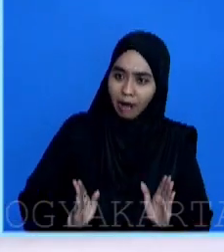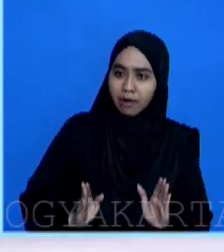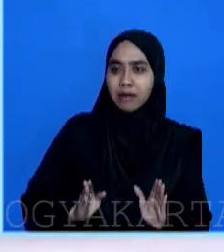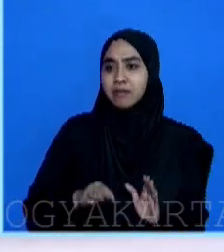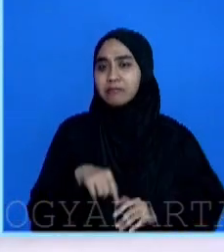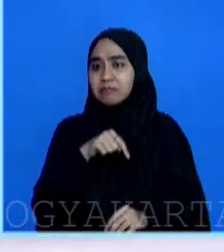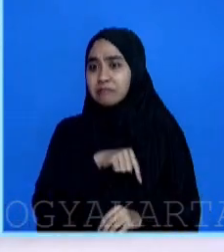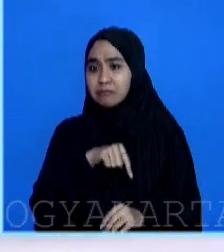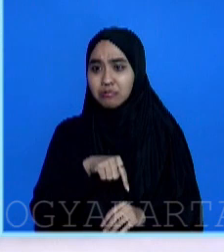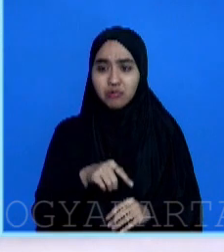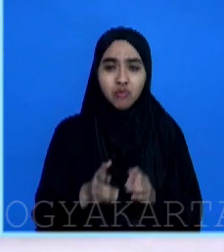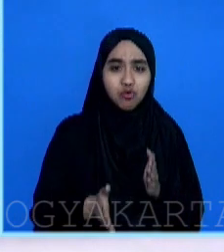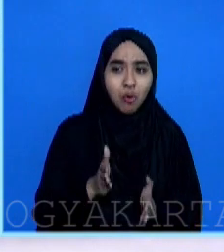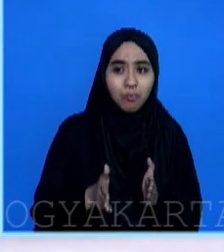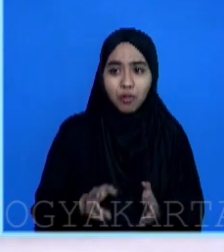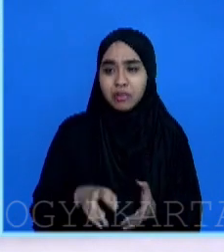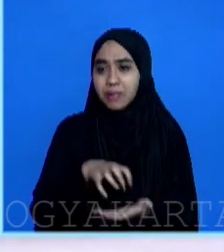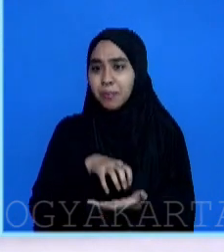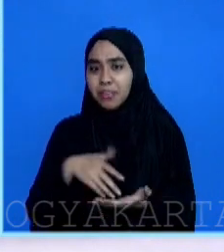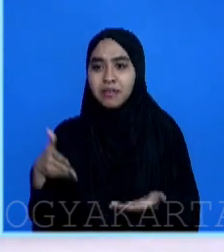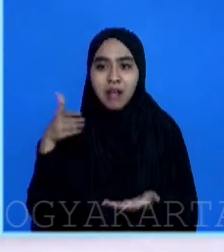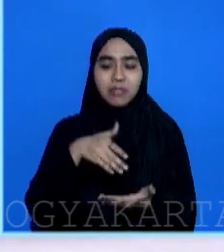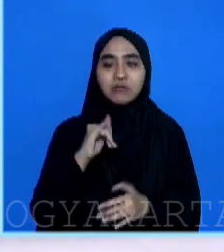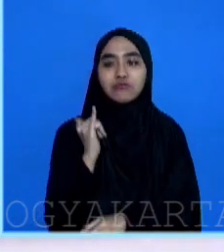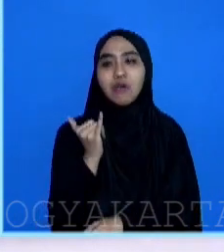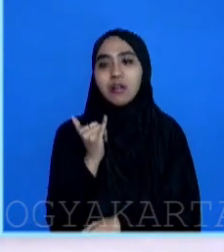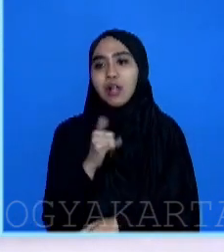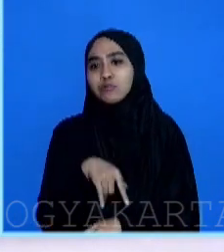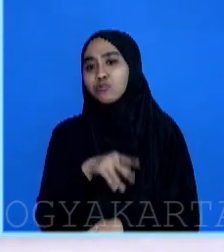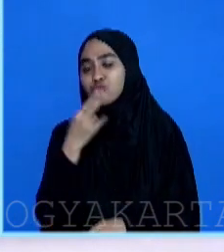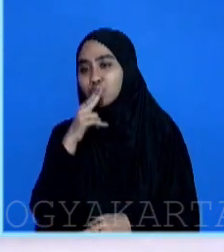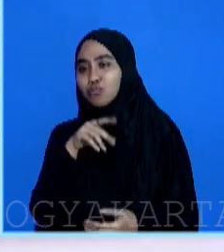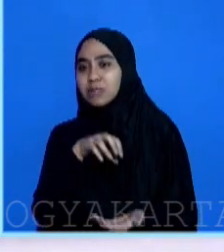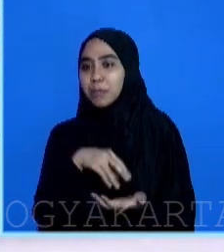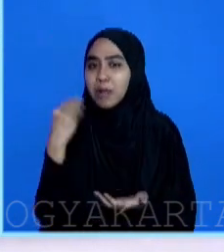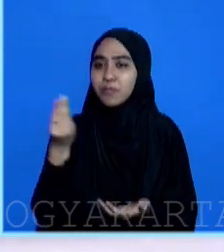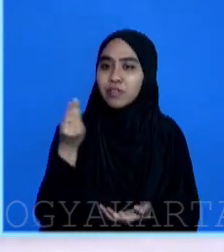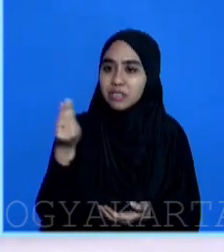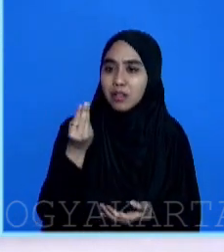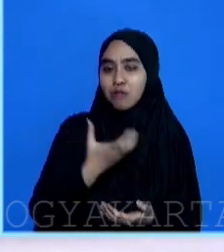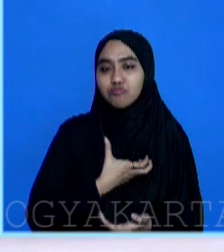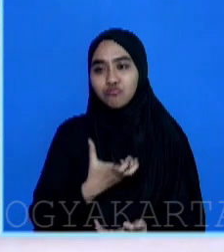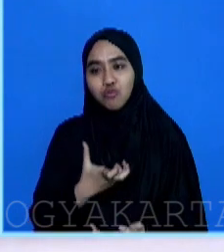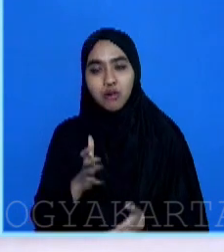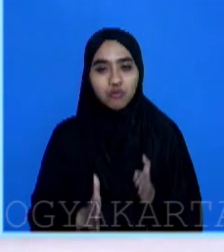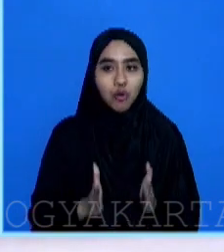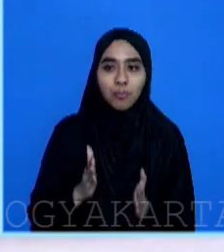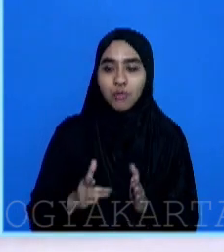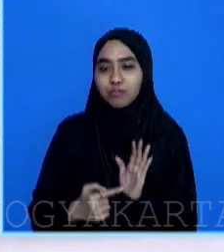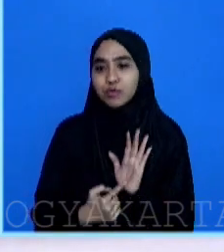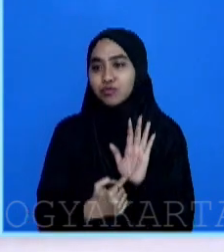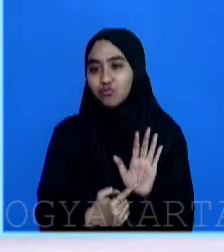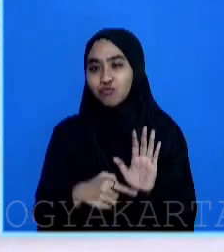Yogyakarta. Robopark merupakan wahana edukasi bagi masyarakat pecinta robotik yang menampilkan pertunjukan robot dan